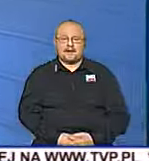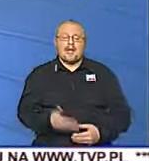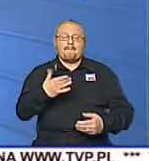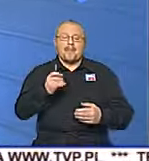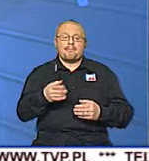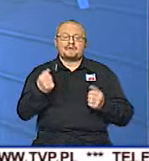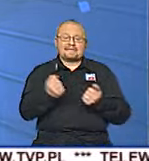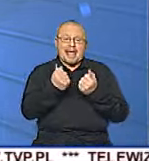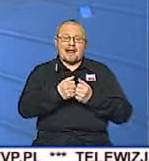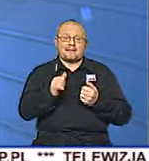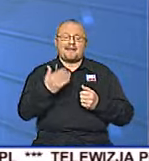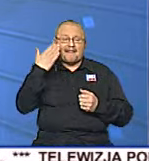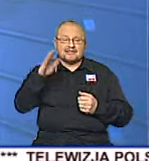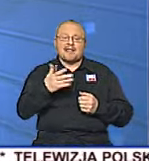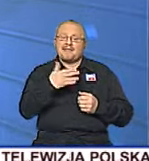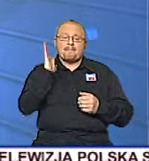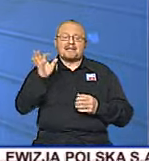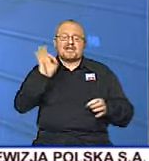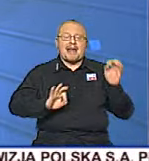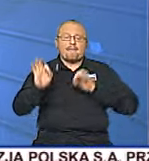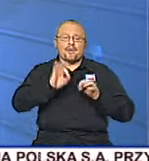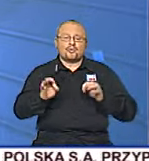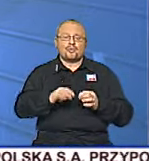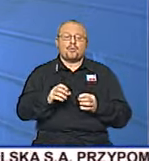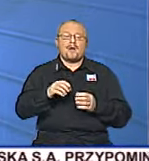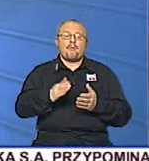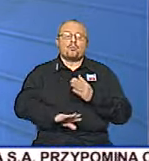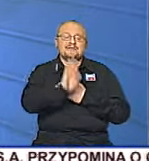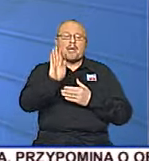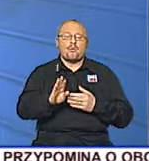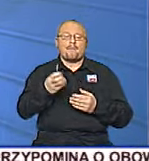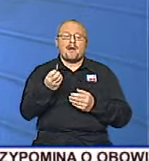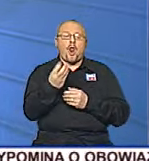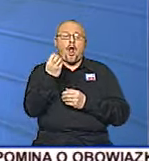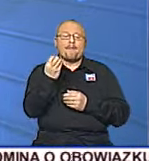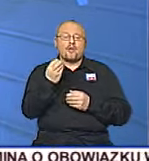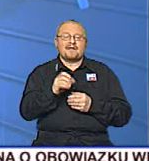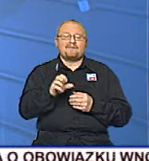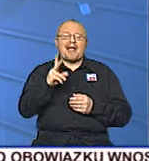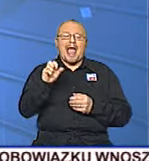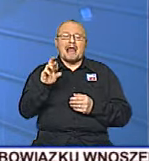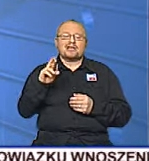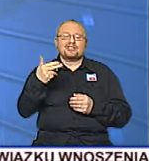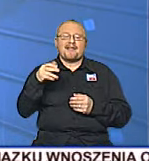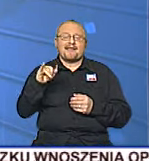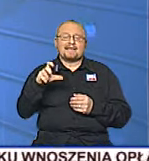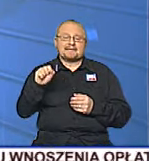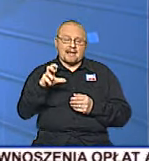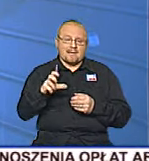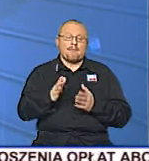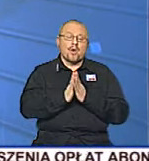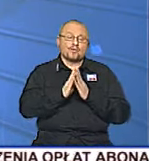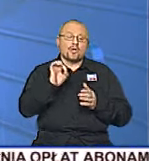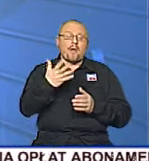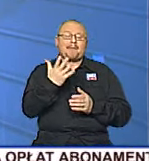Mimo wielkich starań i nadziei nie będzie remontu skansenu lokomotyw w Karsznicach. Wniosek władz z Duńskiej Woli o 5 milionów złotych z funduszu norweskiego